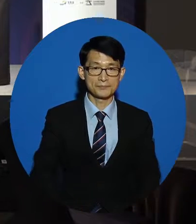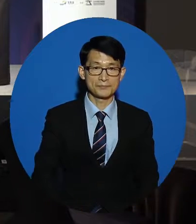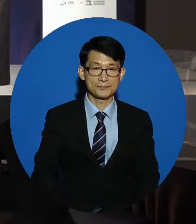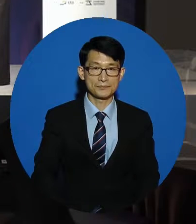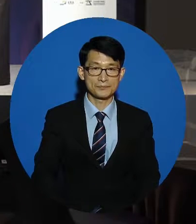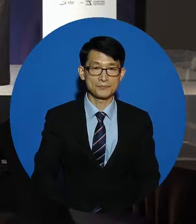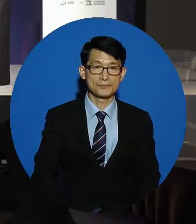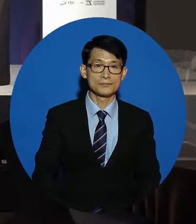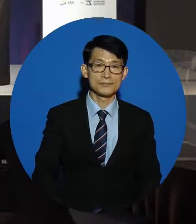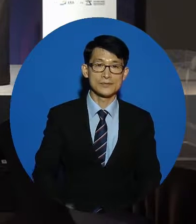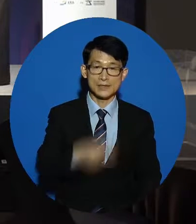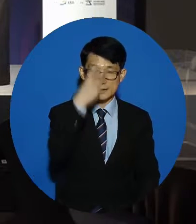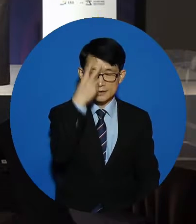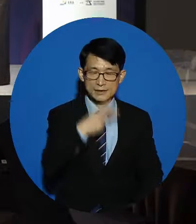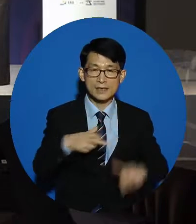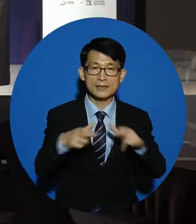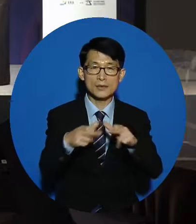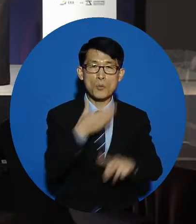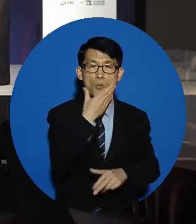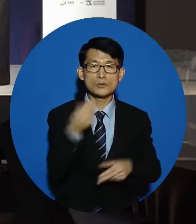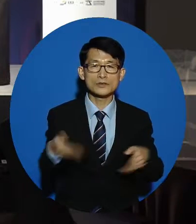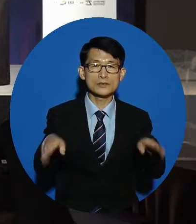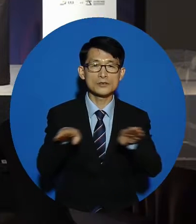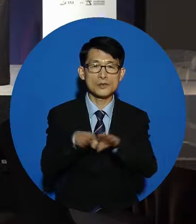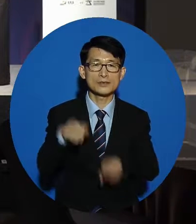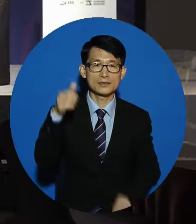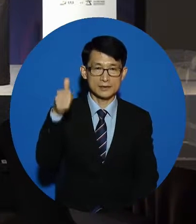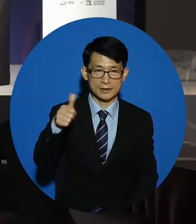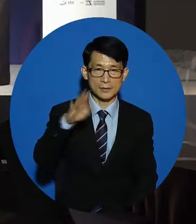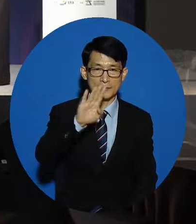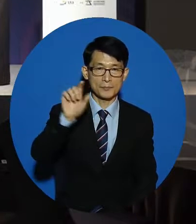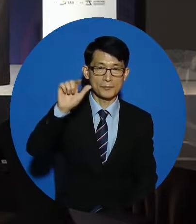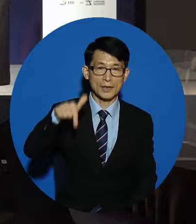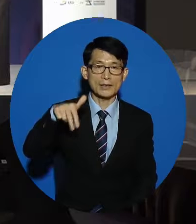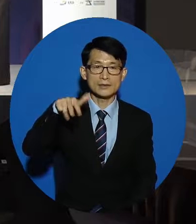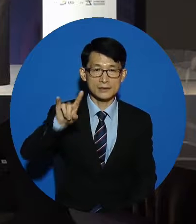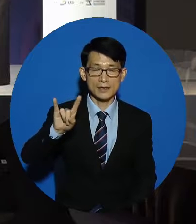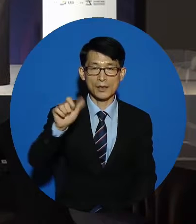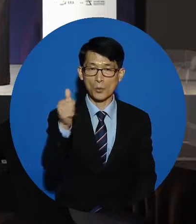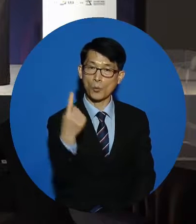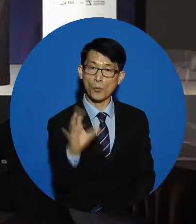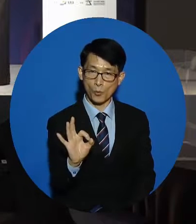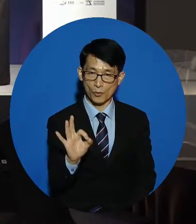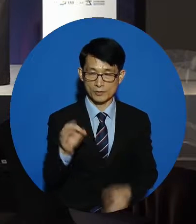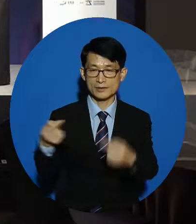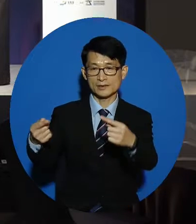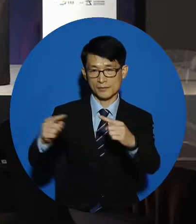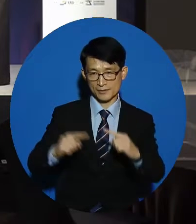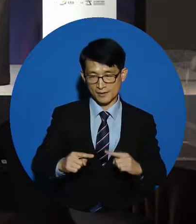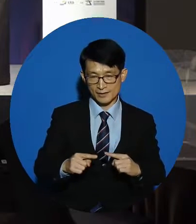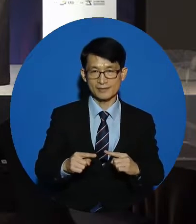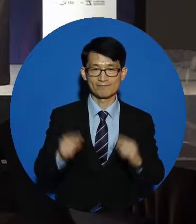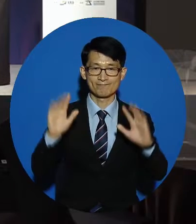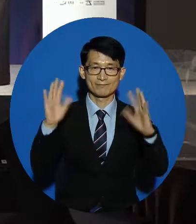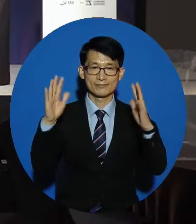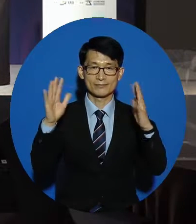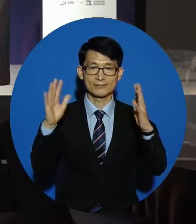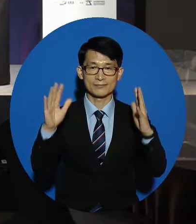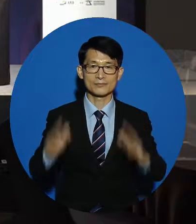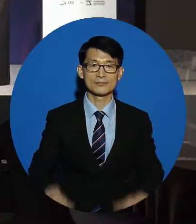감사합니다. 충남 시각장애인 복지관 박재홍 관장님 참석하셨습니다.